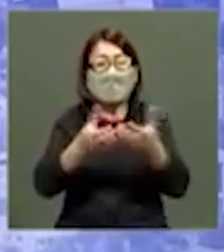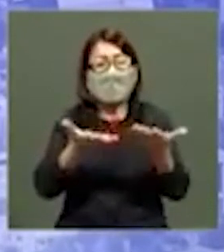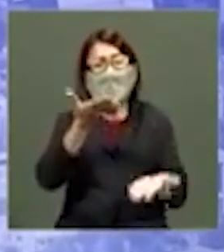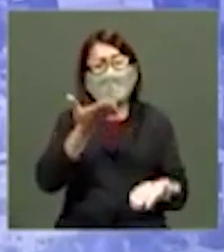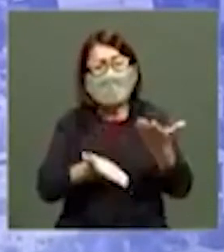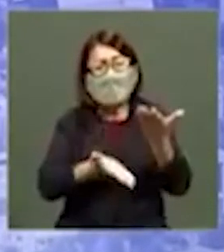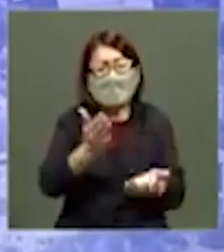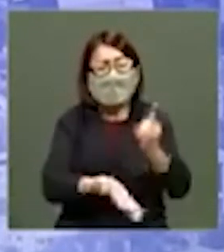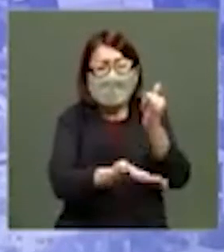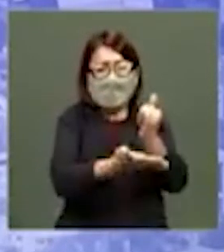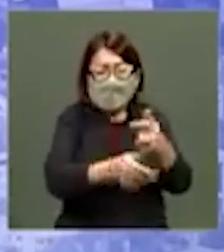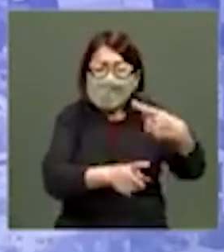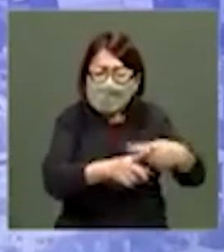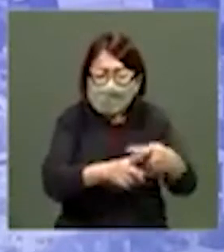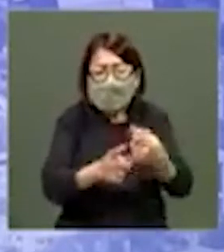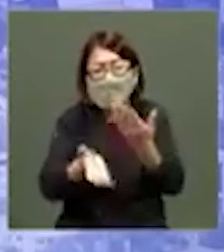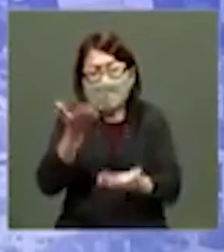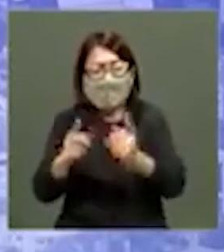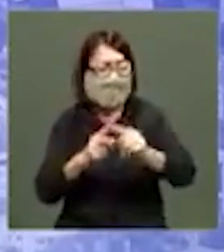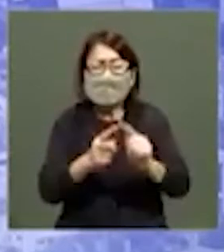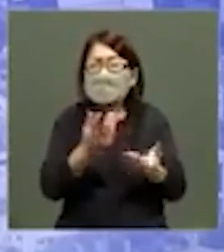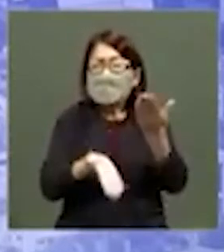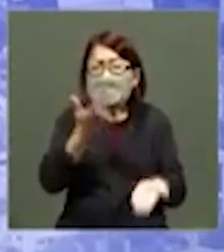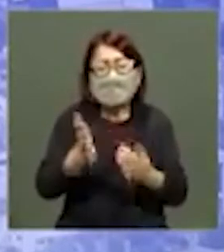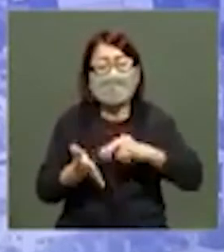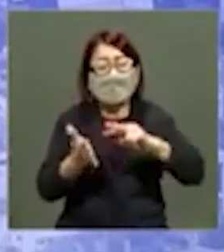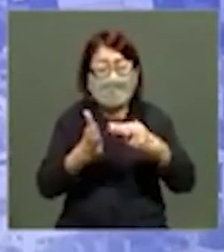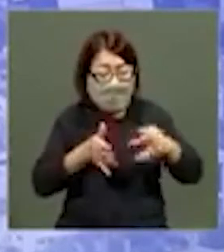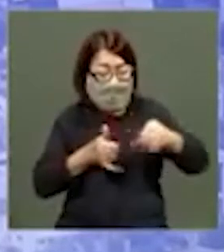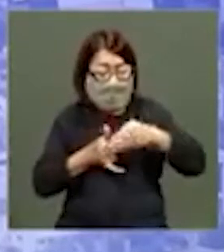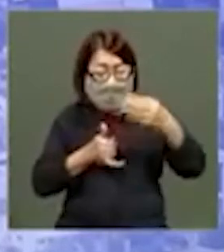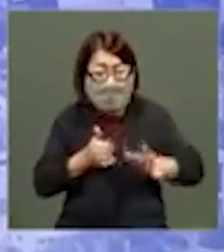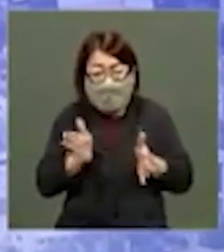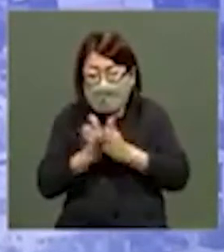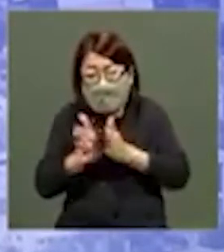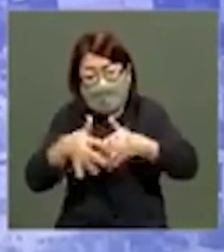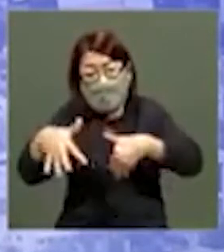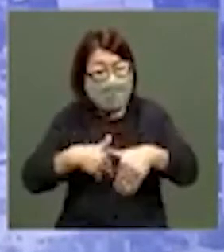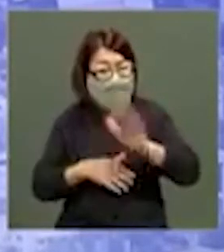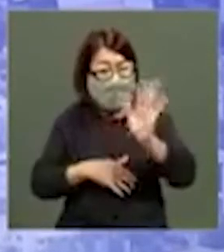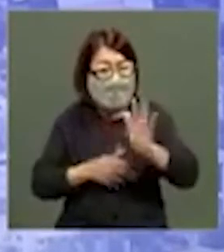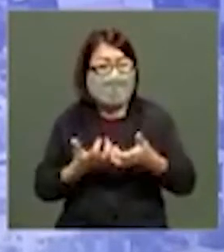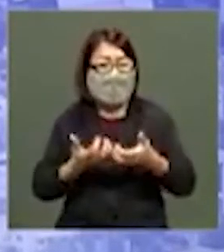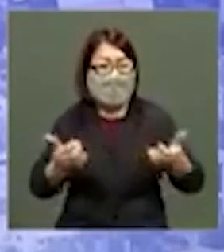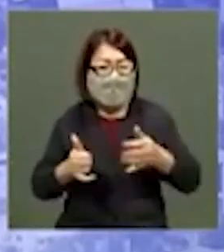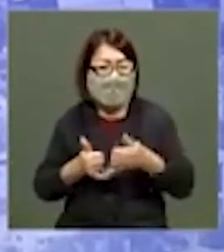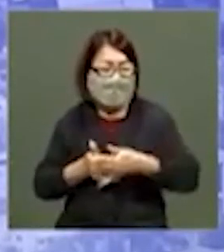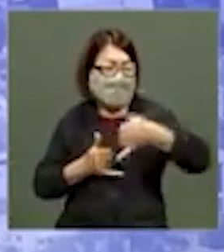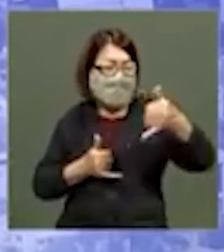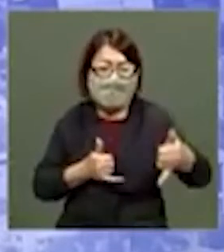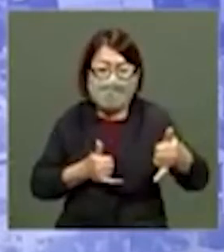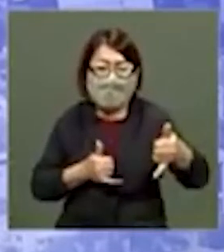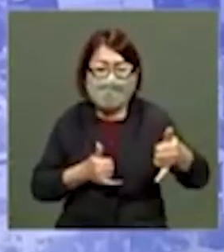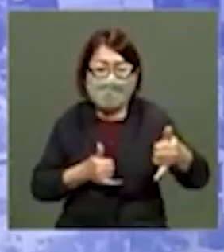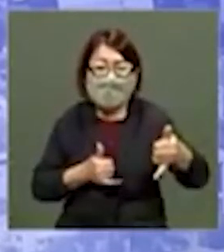างแคมป์ไอโซเลชันบ้างคือถ้าป่วยเขาเรียกว่าต้องแยกออกมานะครับก็ต้องเป็นฮอสพิทอลบ้าง